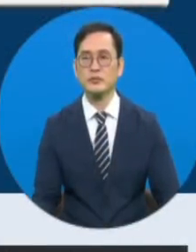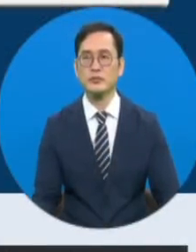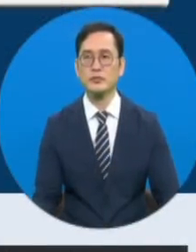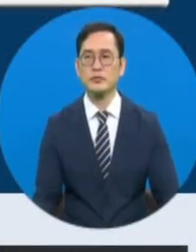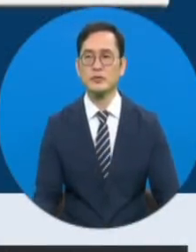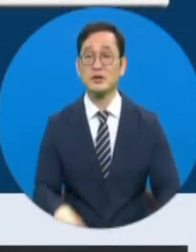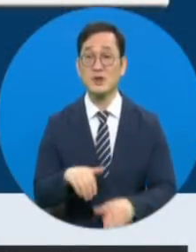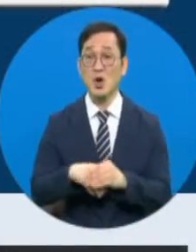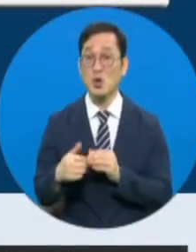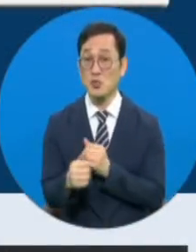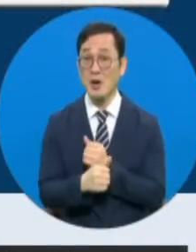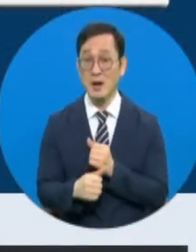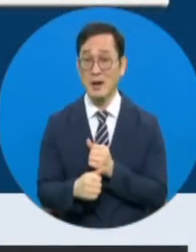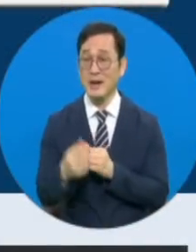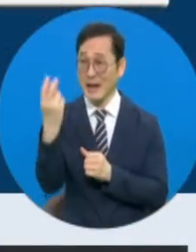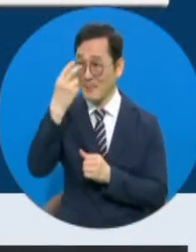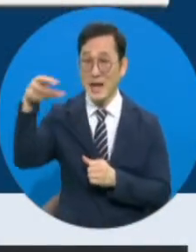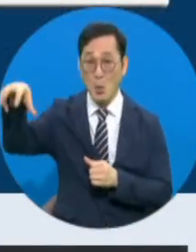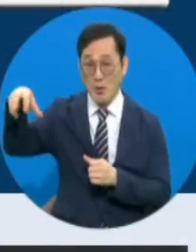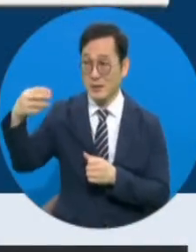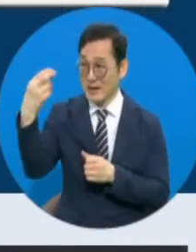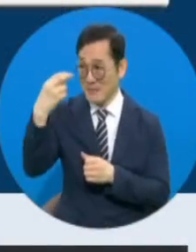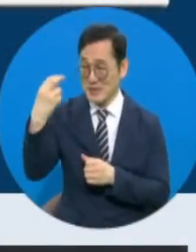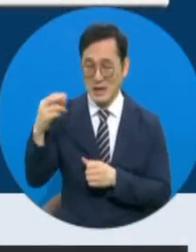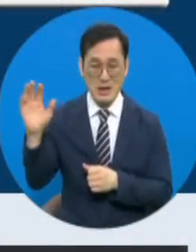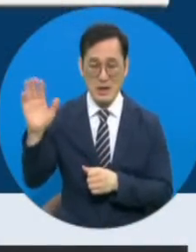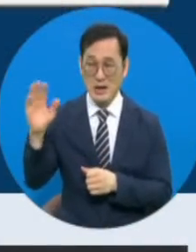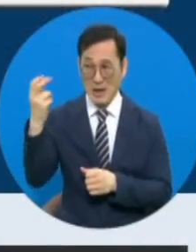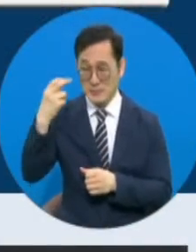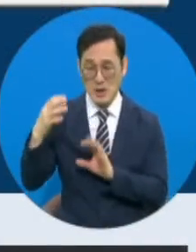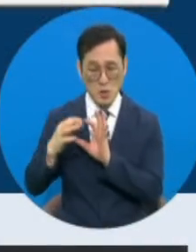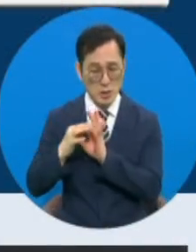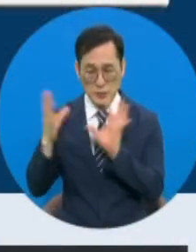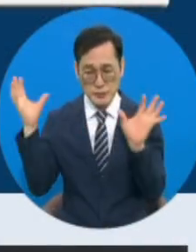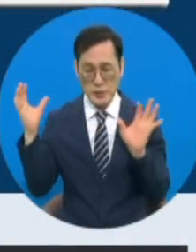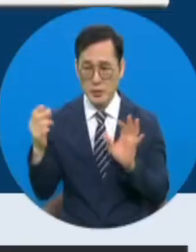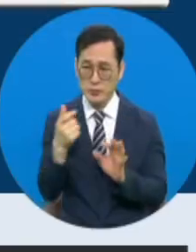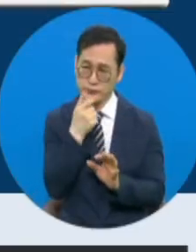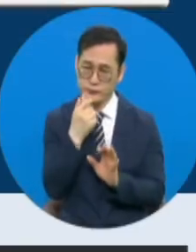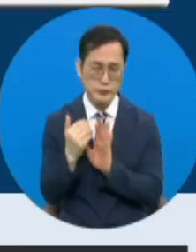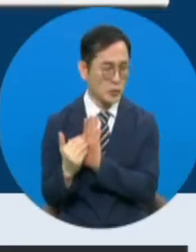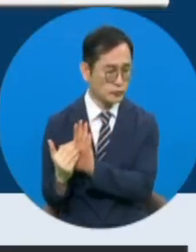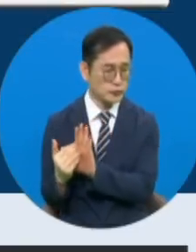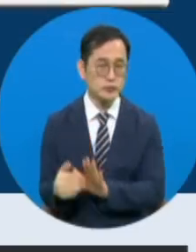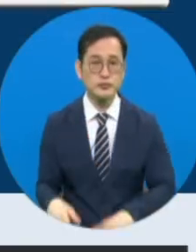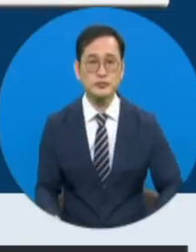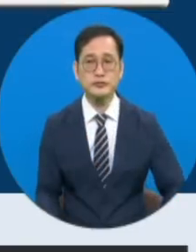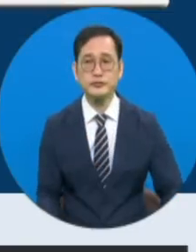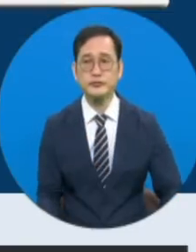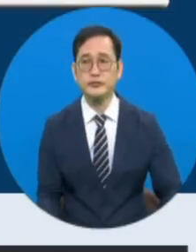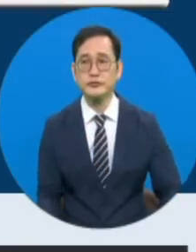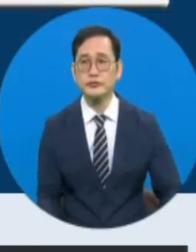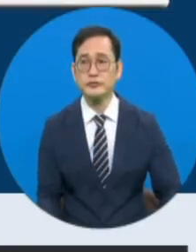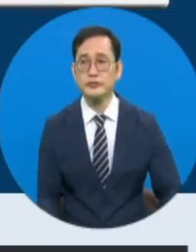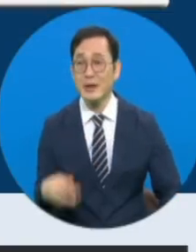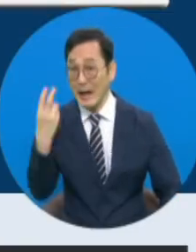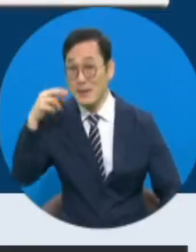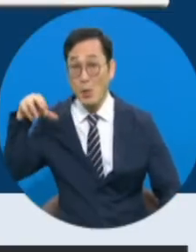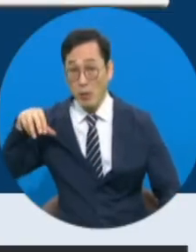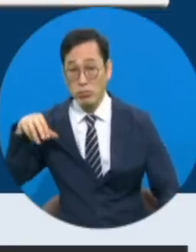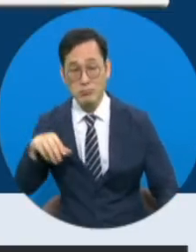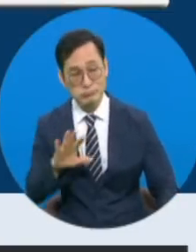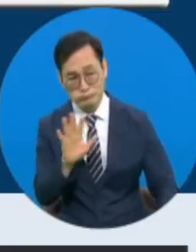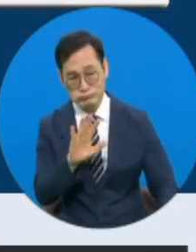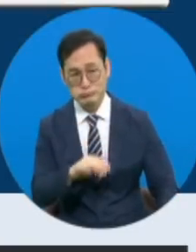선관위 선관위는 감사원에 감찰대상이 아니다 감사 거부 방침이다라는 얘기가 나왔어요 감성원은